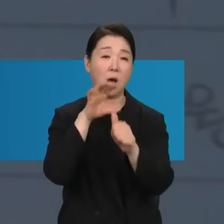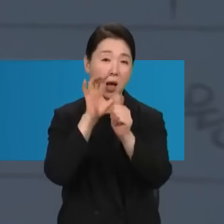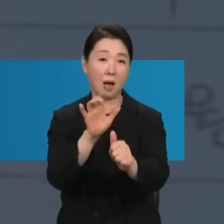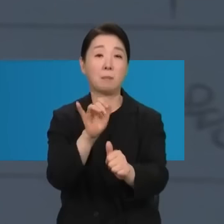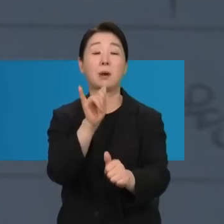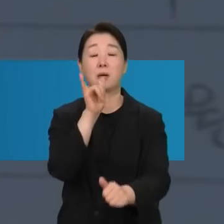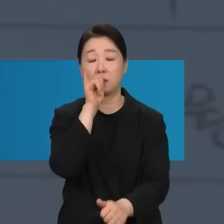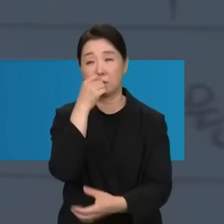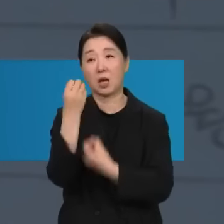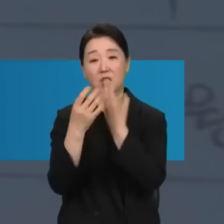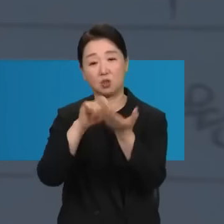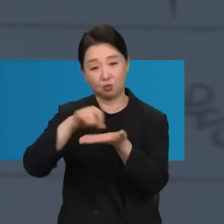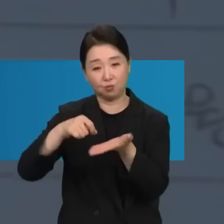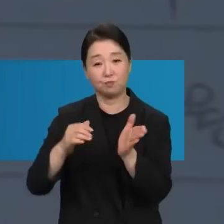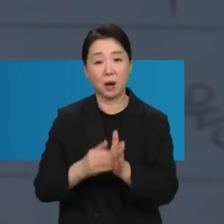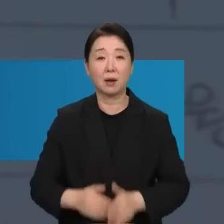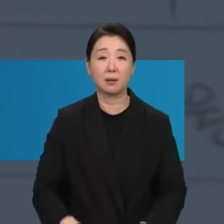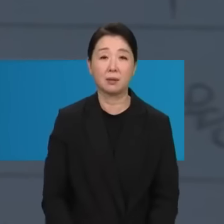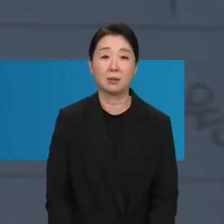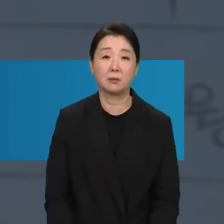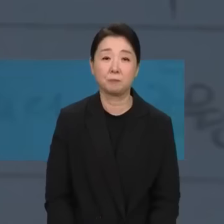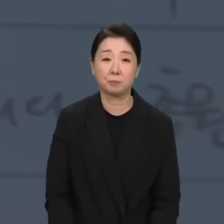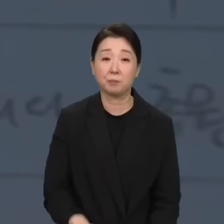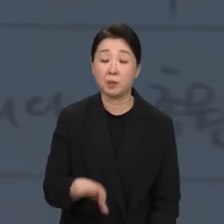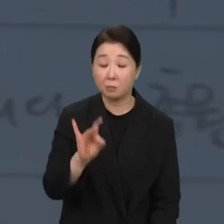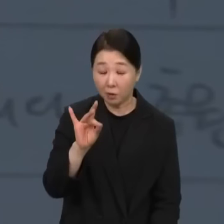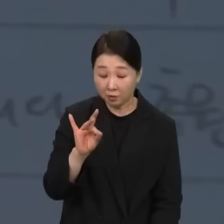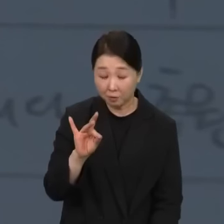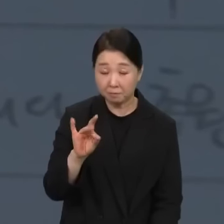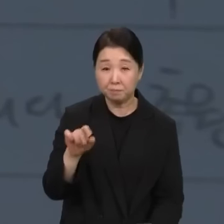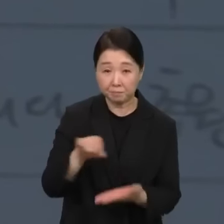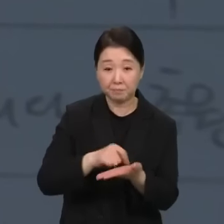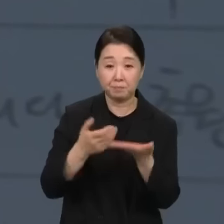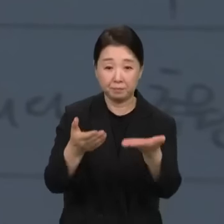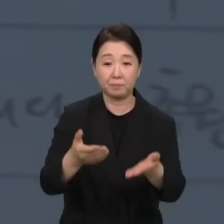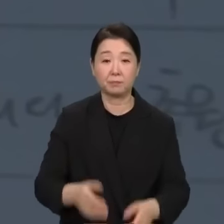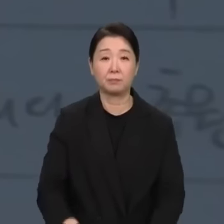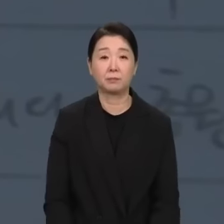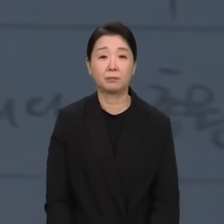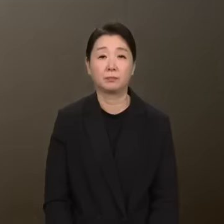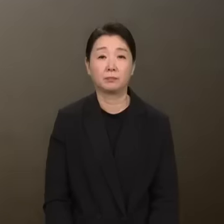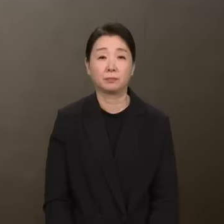혹은 압박이 있었다고 진술했는데 먼저 김민관 기자의 단독 보도입니다.